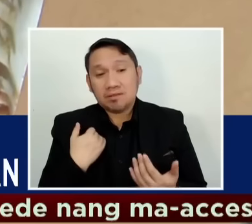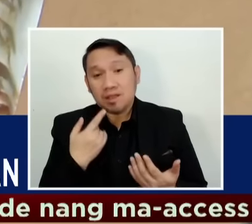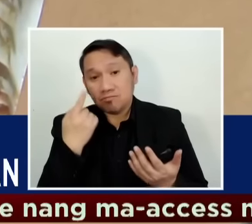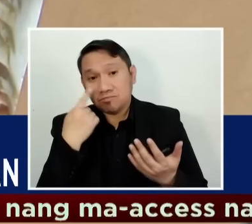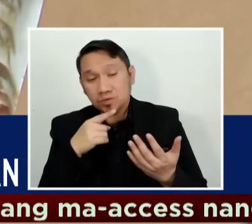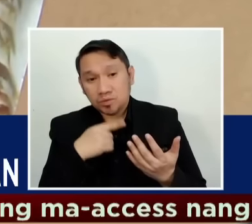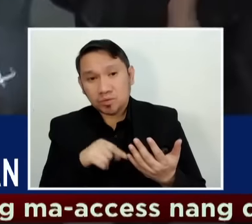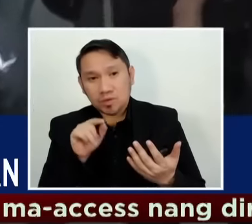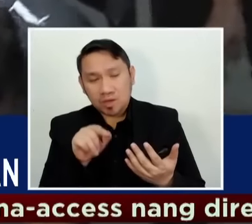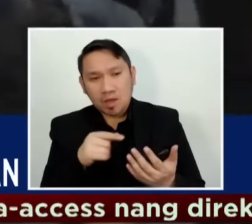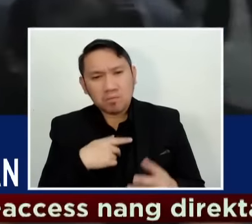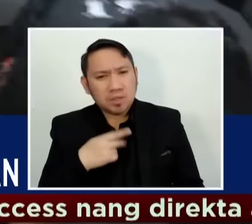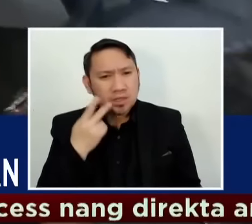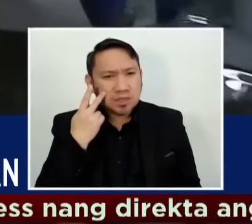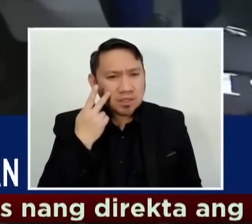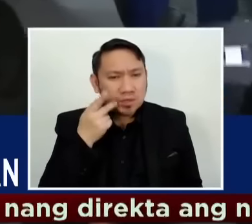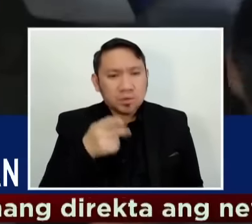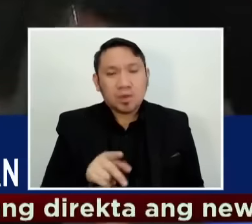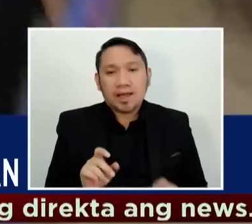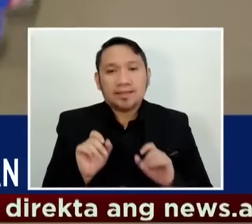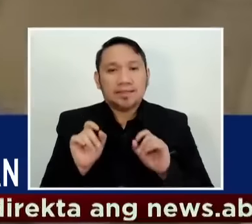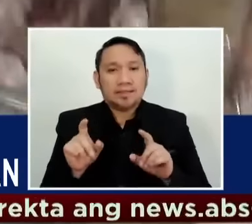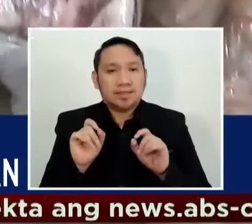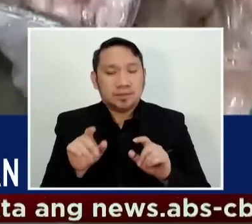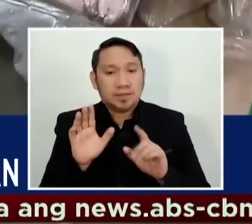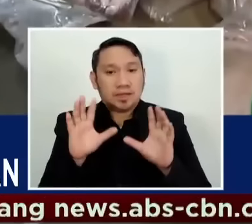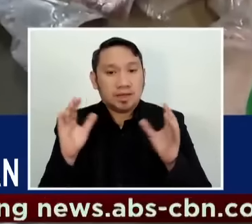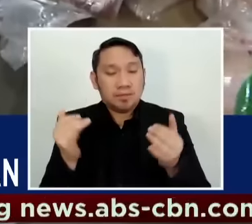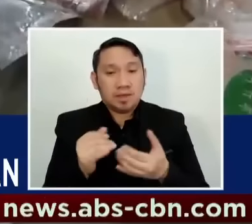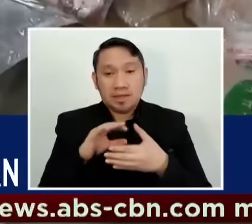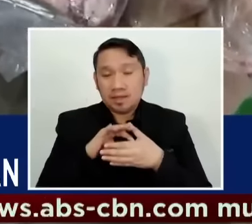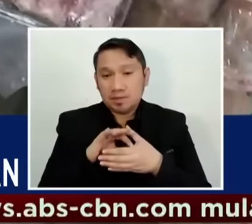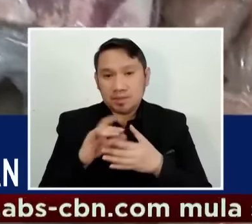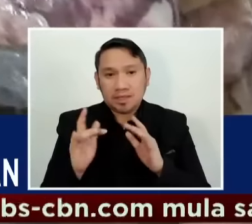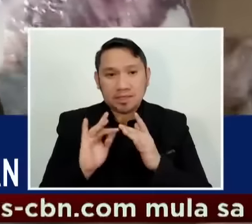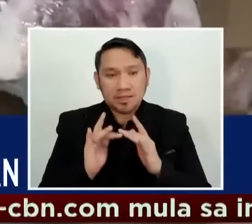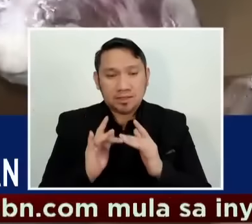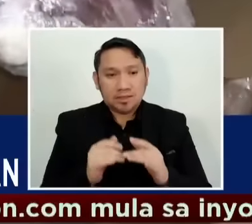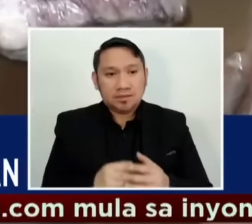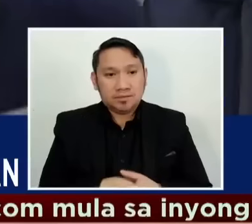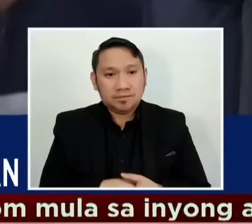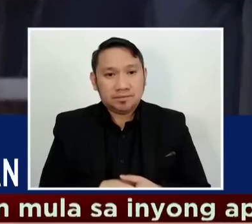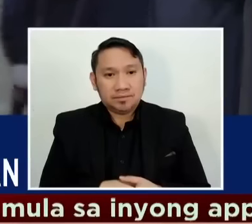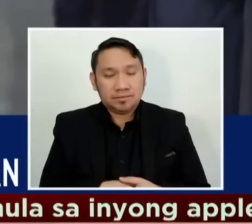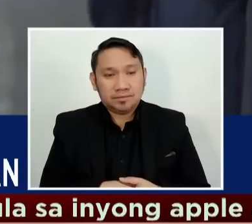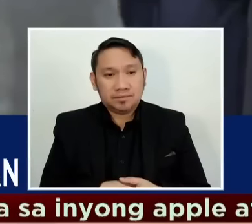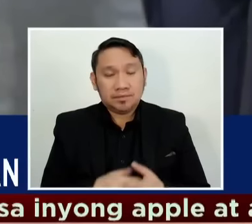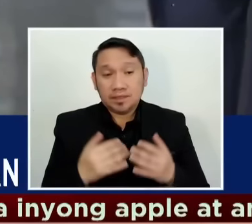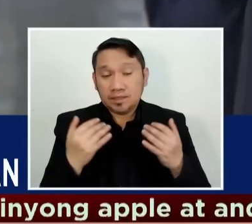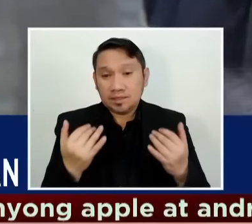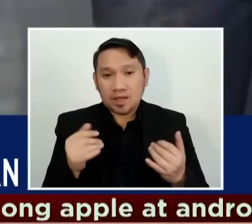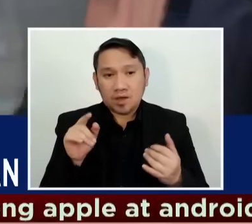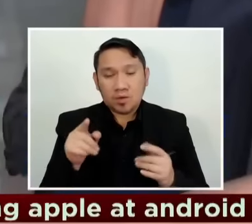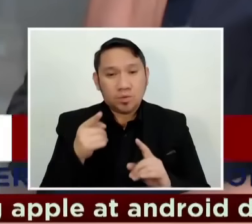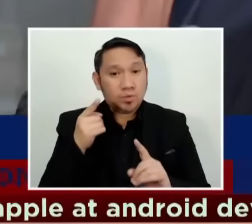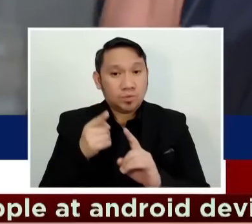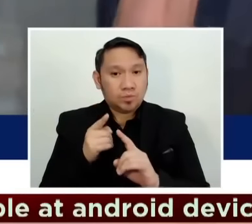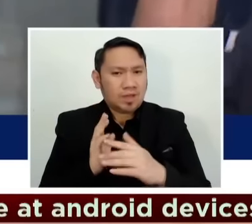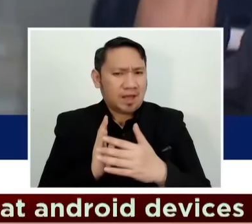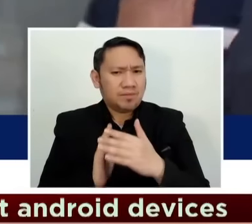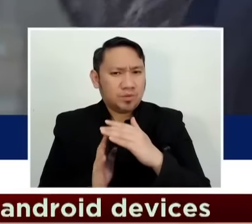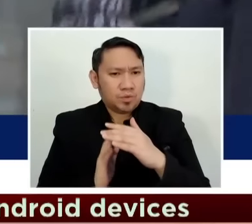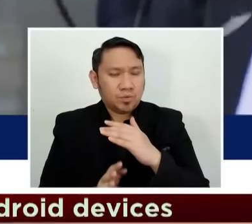kung saan napansin nila ang pagbebenta umano ng kumpanya ng karne online. Pinoffer ito sa mga intended clientele,